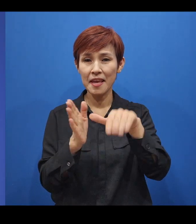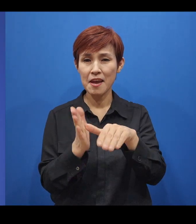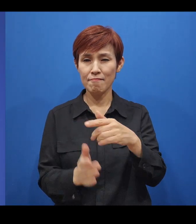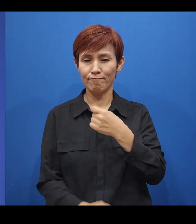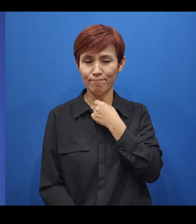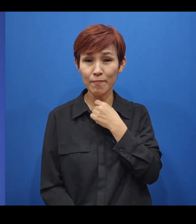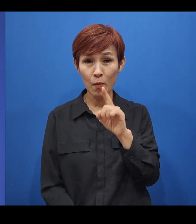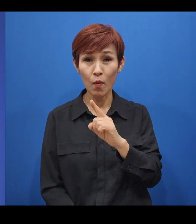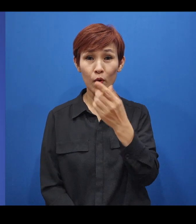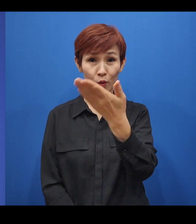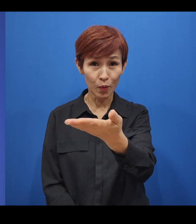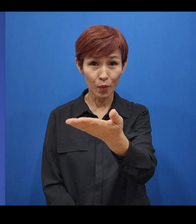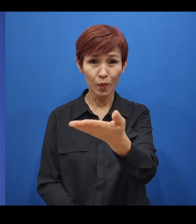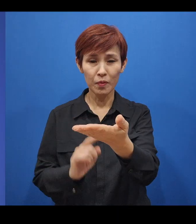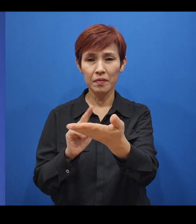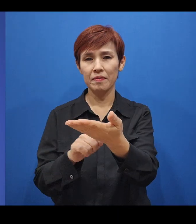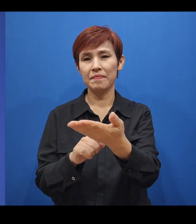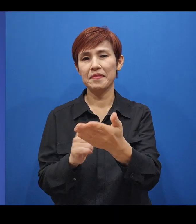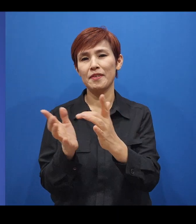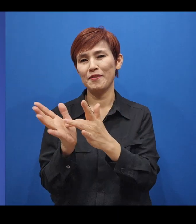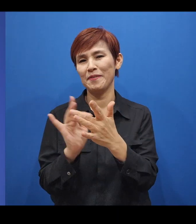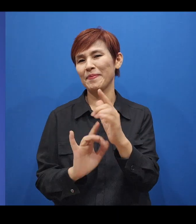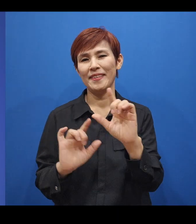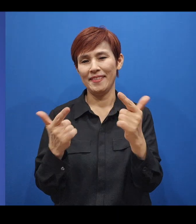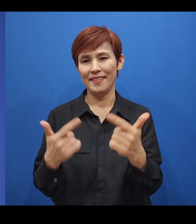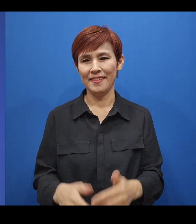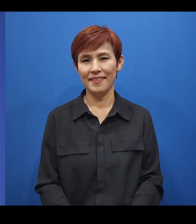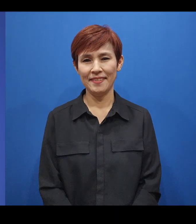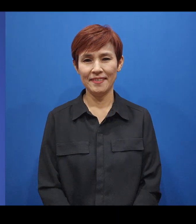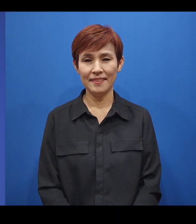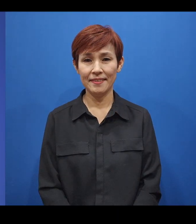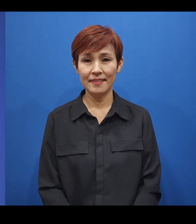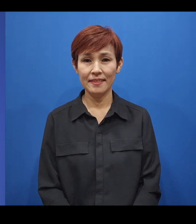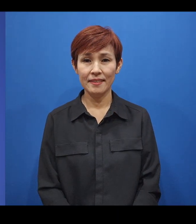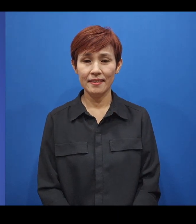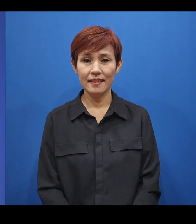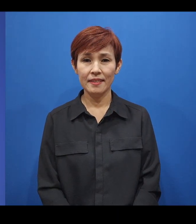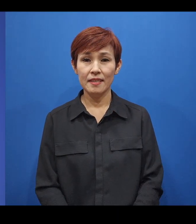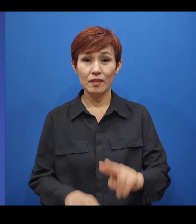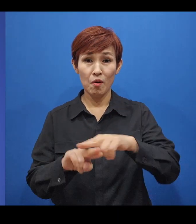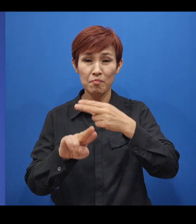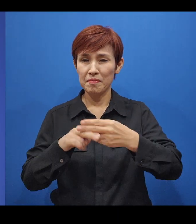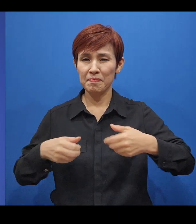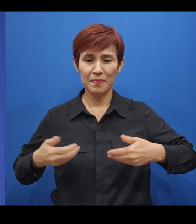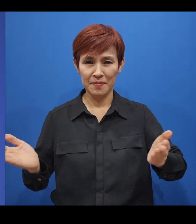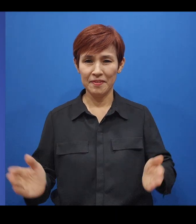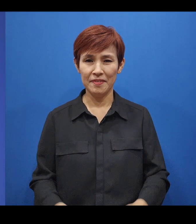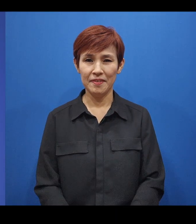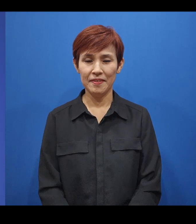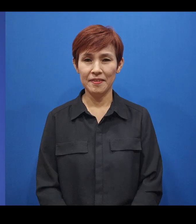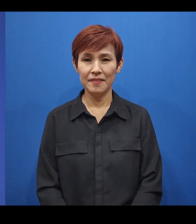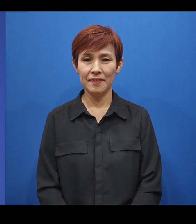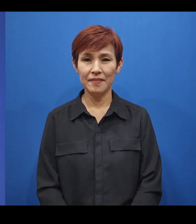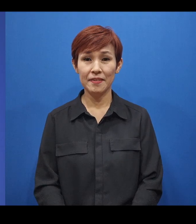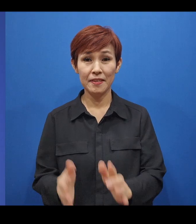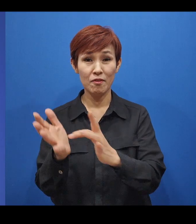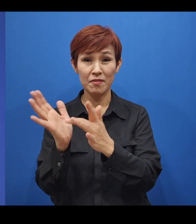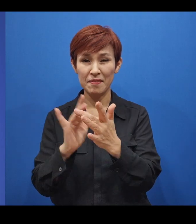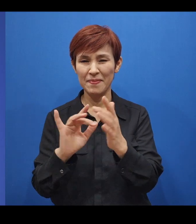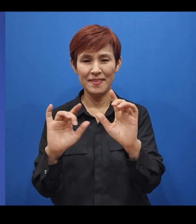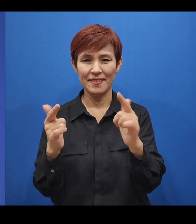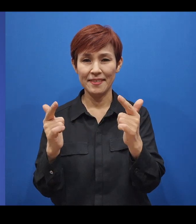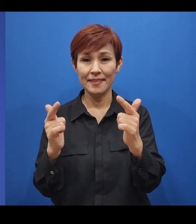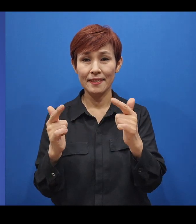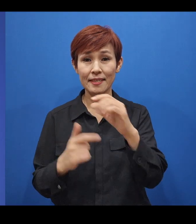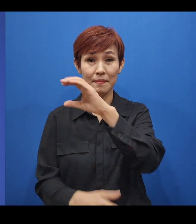산타도 필요 없고 루돌프도 필요 없고 크리스마스 선물도 필요 없으니까 크리스마스 트리에